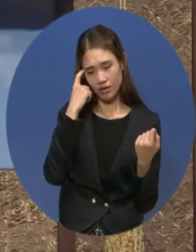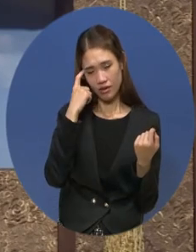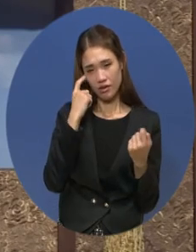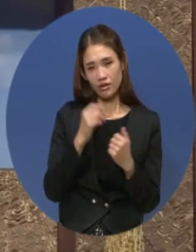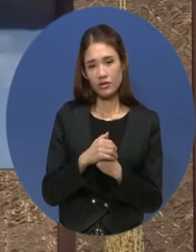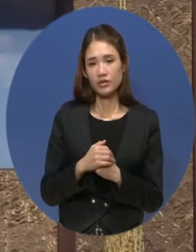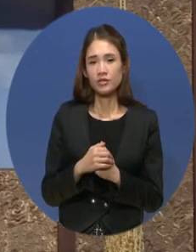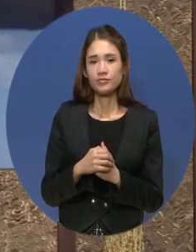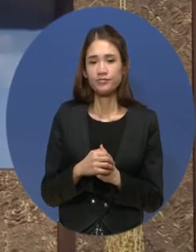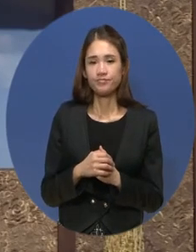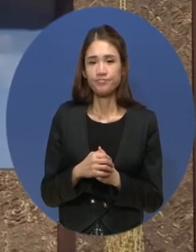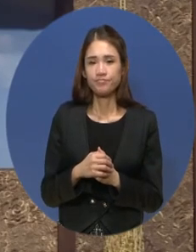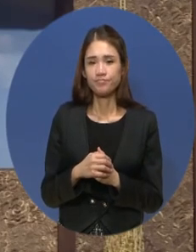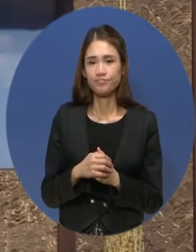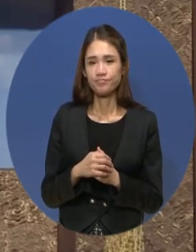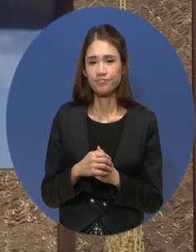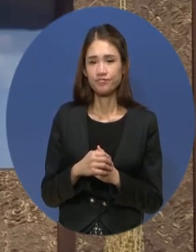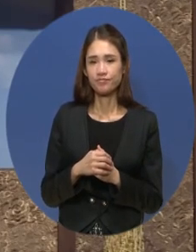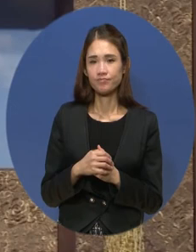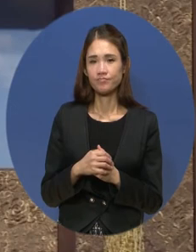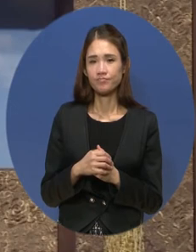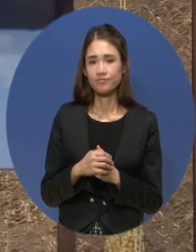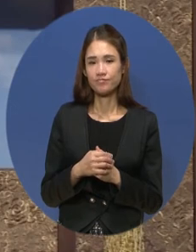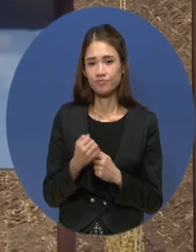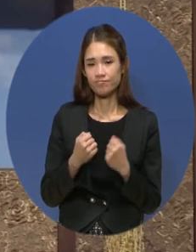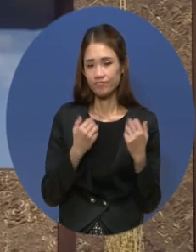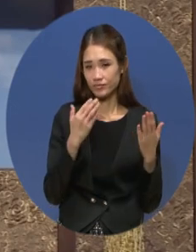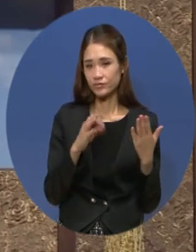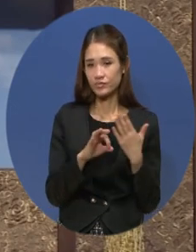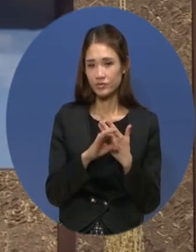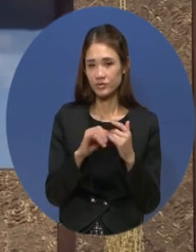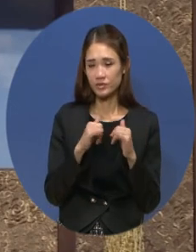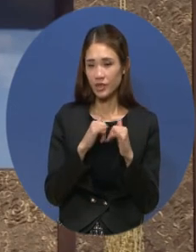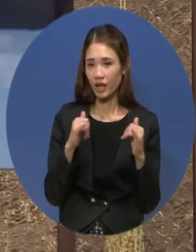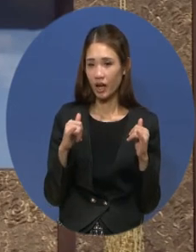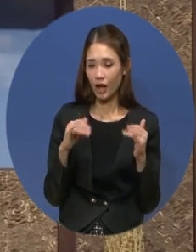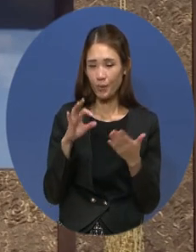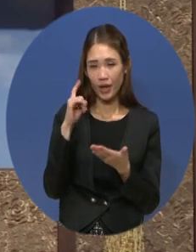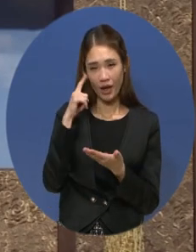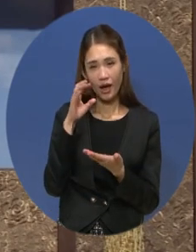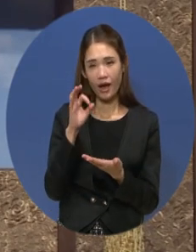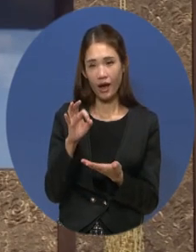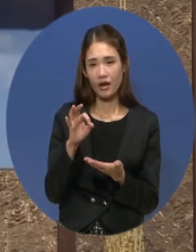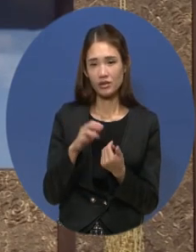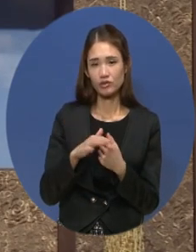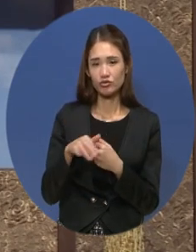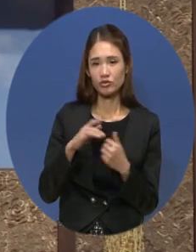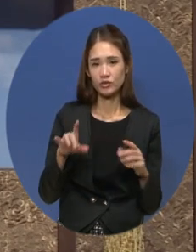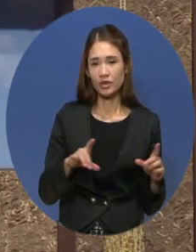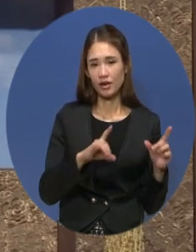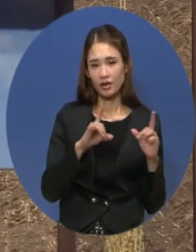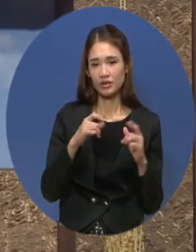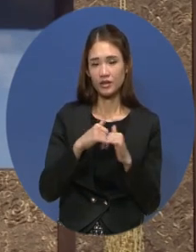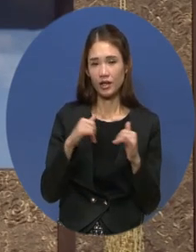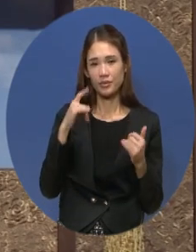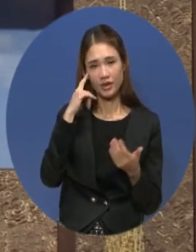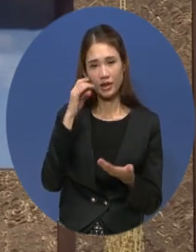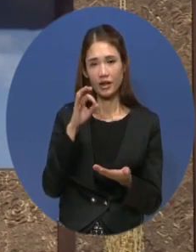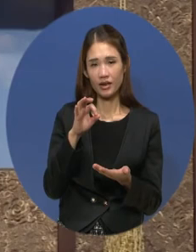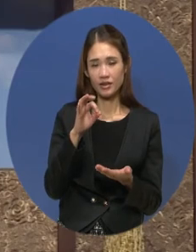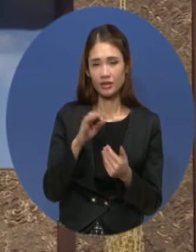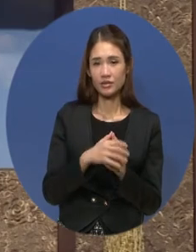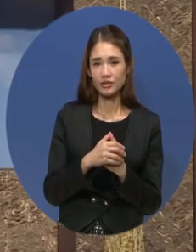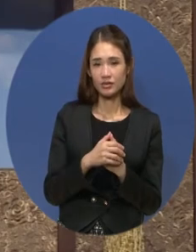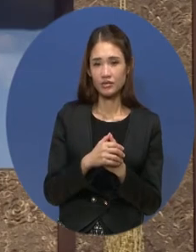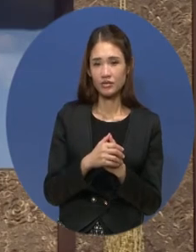하면서도 예 이제 철학적으로 얘기하며 뭐 사람의 같이 우리가 살아가는 게 사람의 같이 않습니까 조 사람의